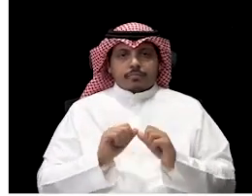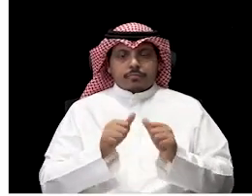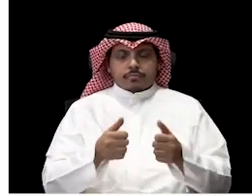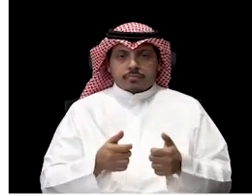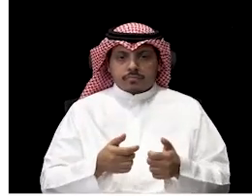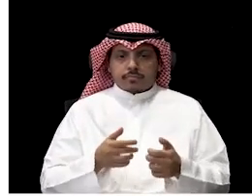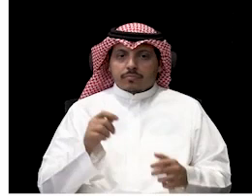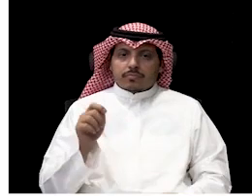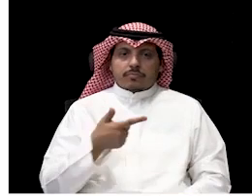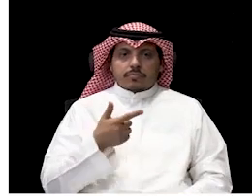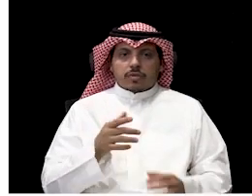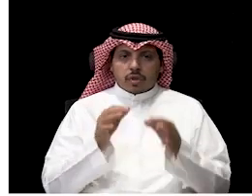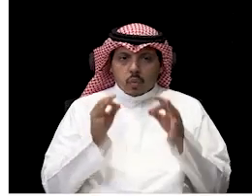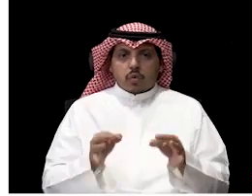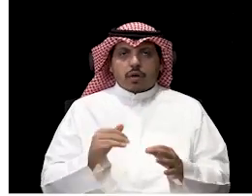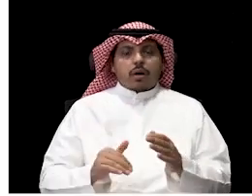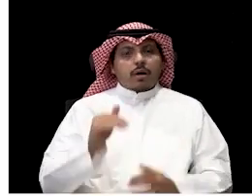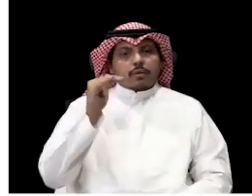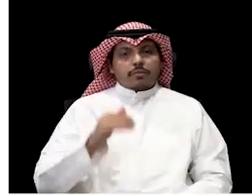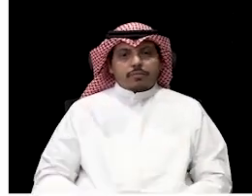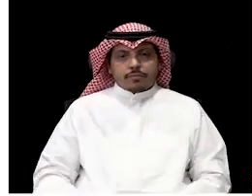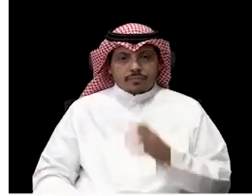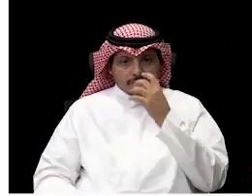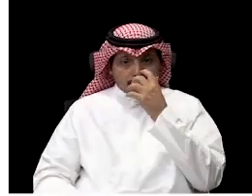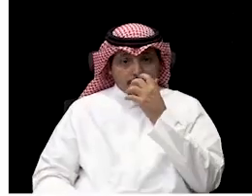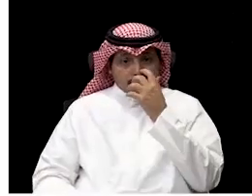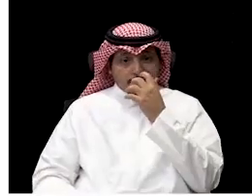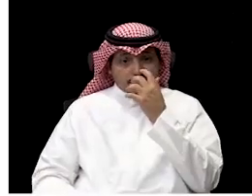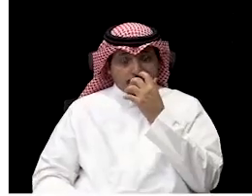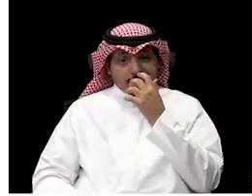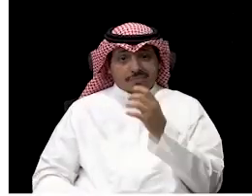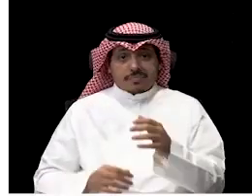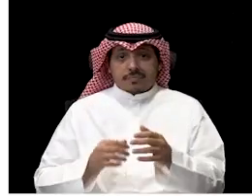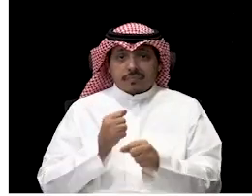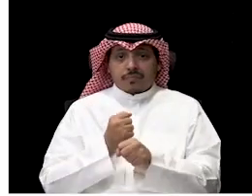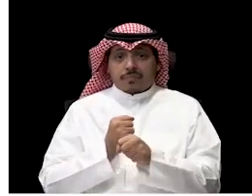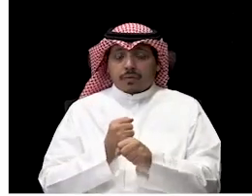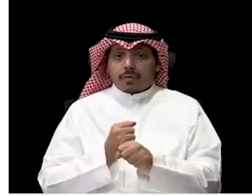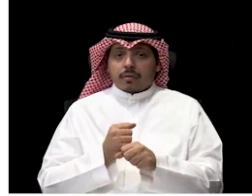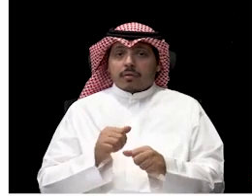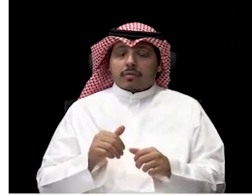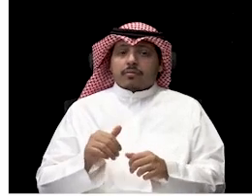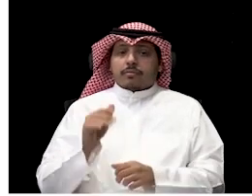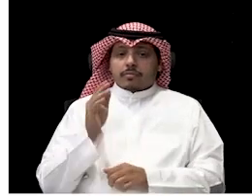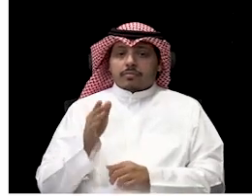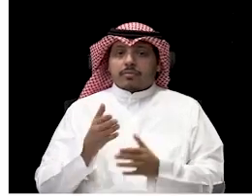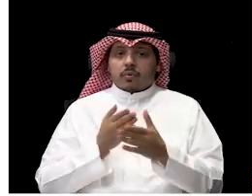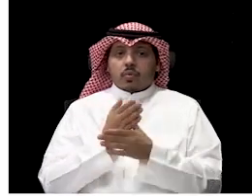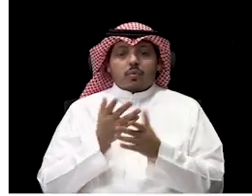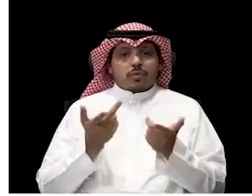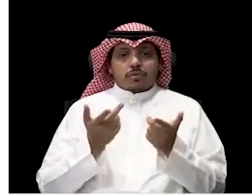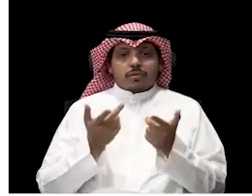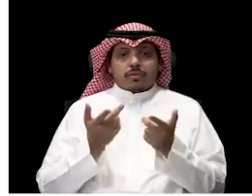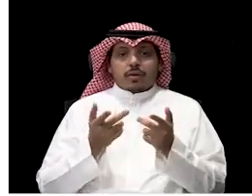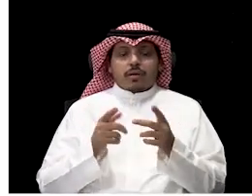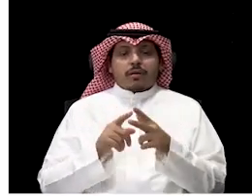وذات جودة عالية. إذن عندنا ماذا؟ تطور في قطاعات العمل والإنتاج لدخول ماذا؟ لدخول